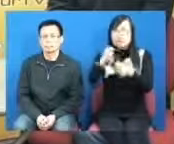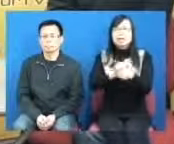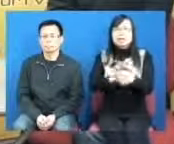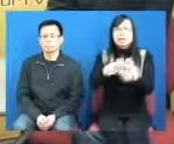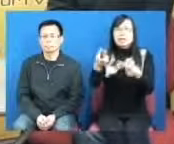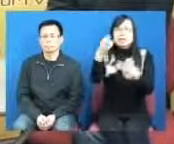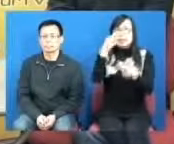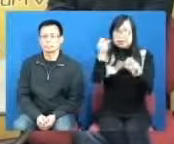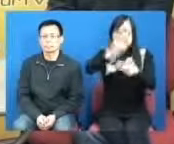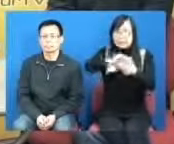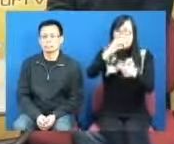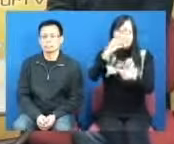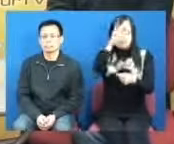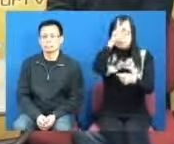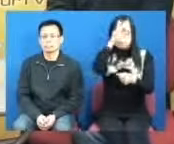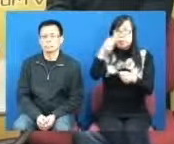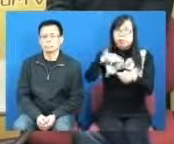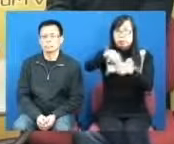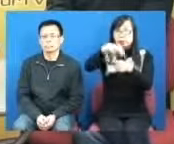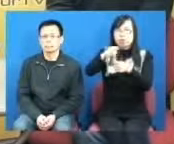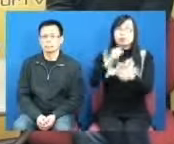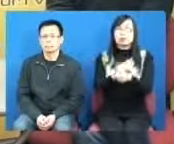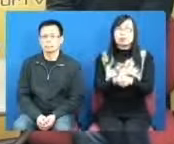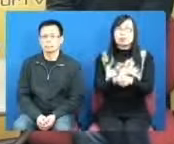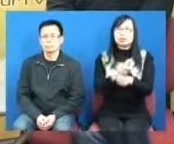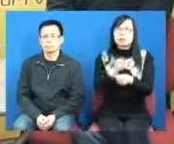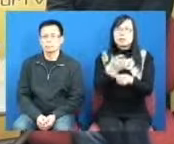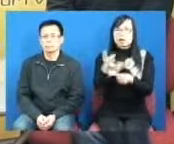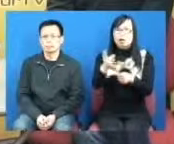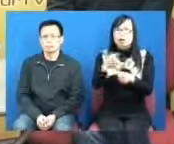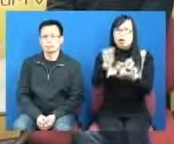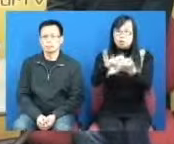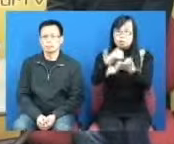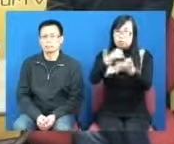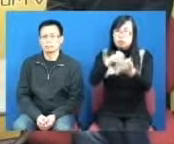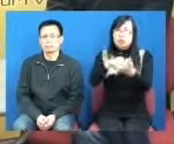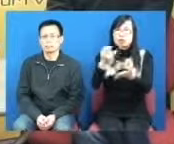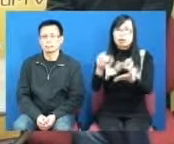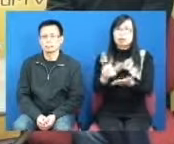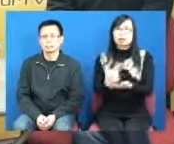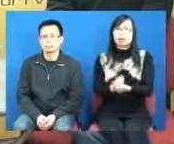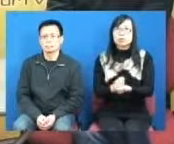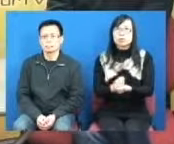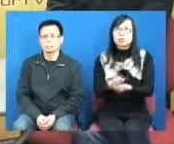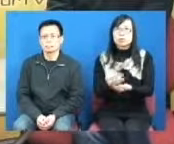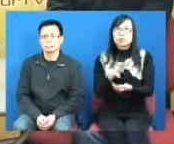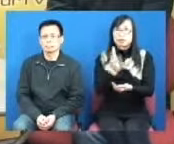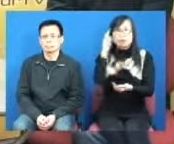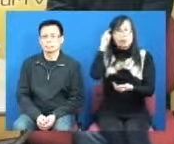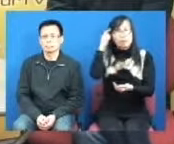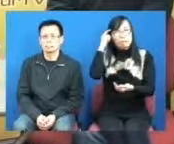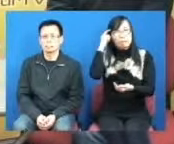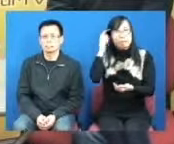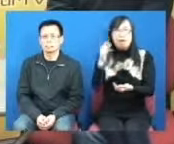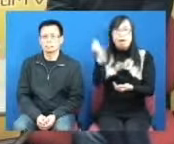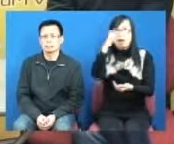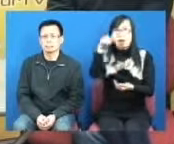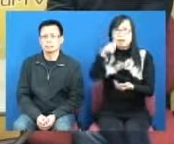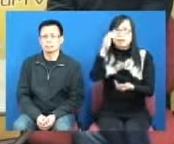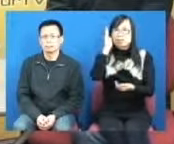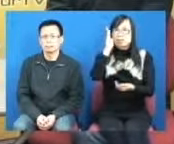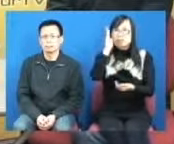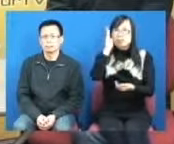加上政府政府其實說的是公帑說的是稅收各方面你想想我們6000億的